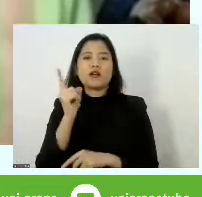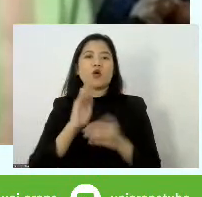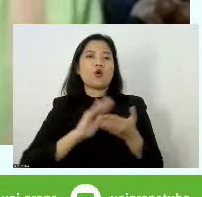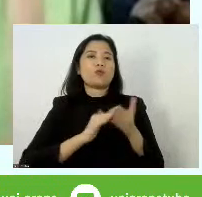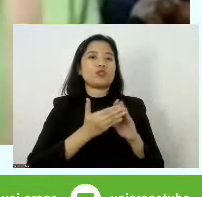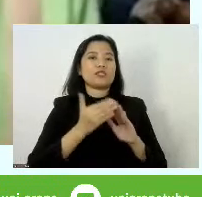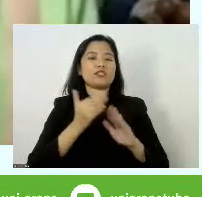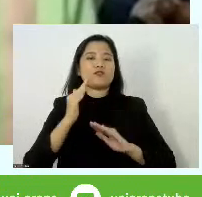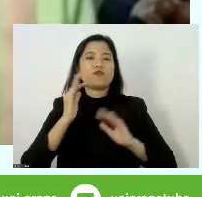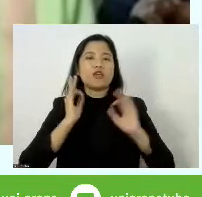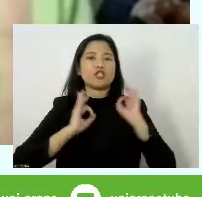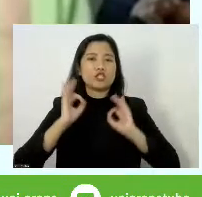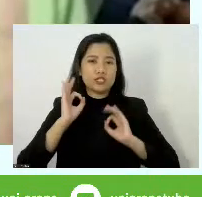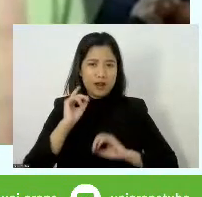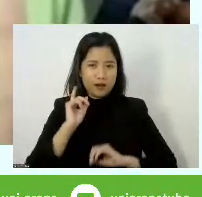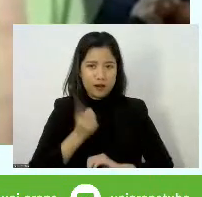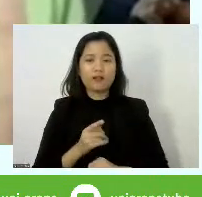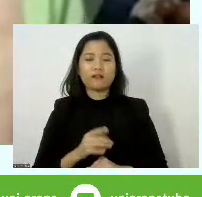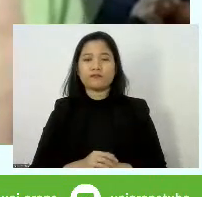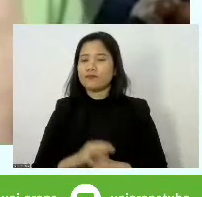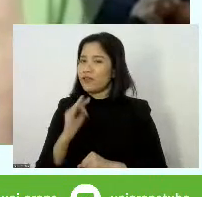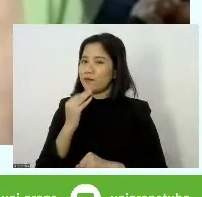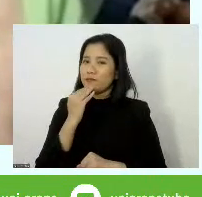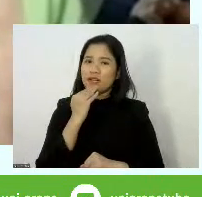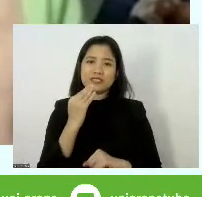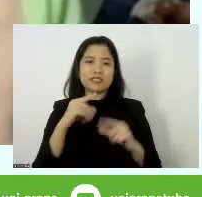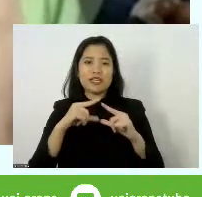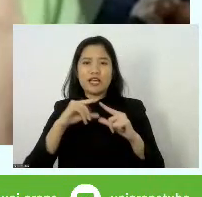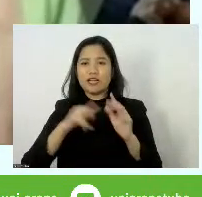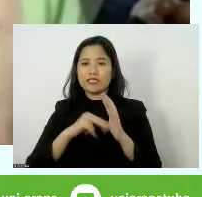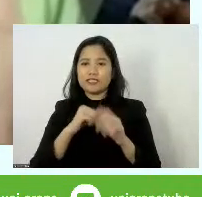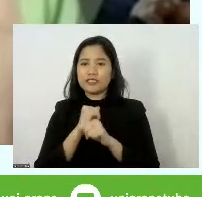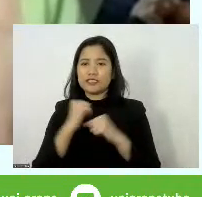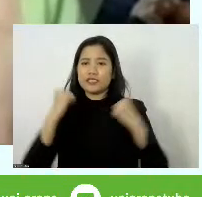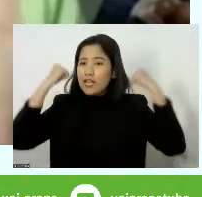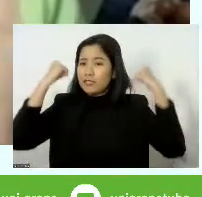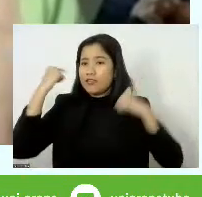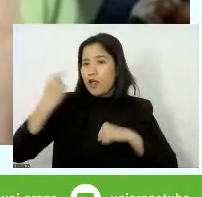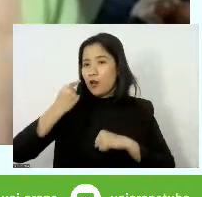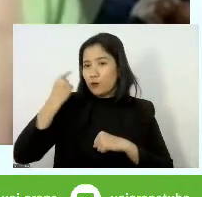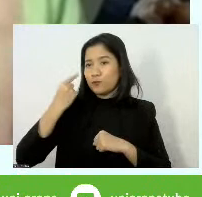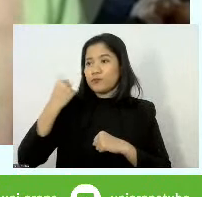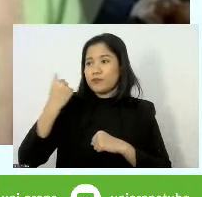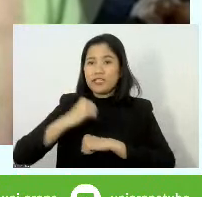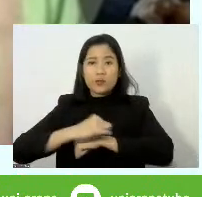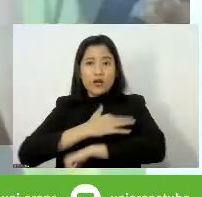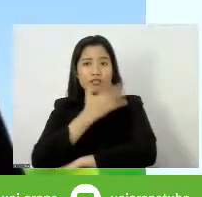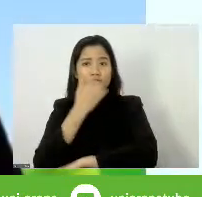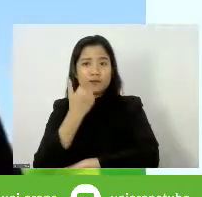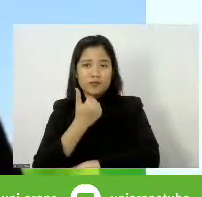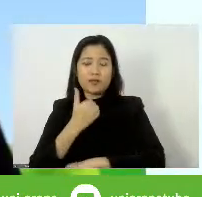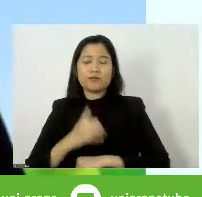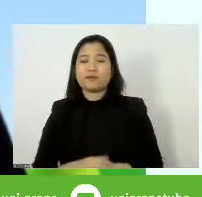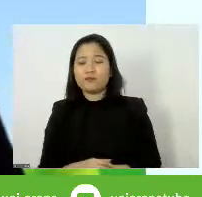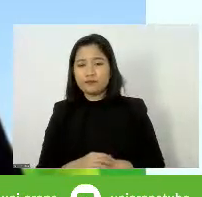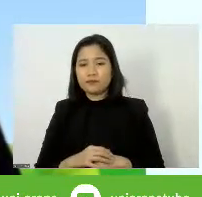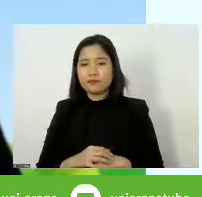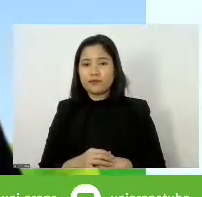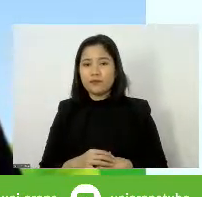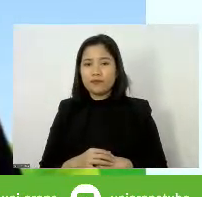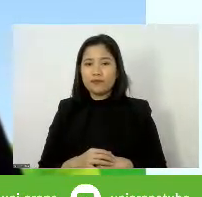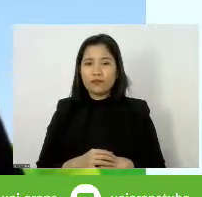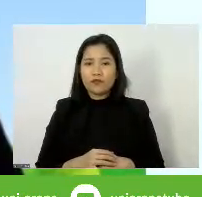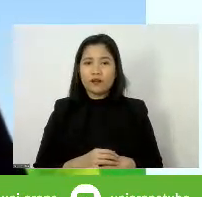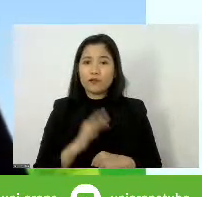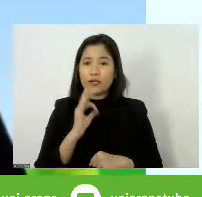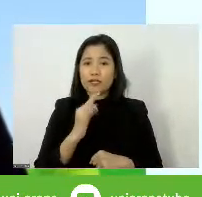ya itu ya berarti ya terima kasih banyak belajar selalu Oke semoga Terus mungkin kita semua baik-baik temen-temen